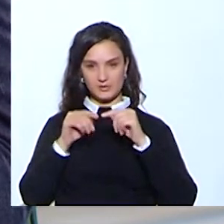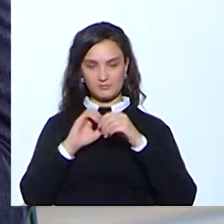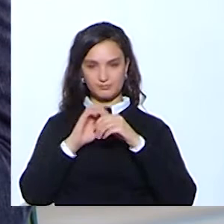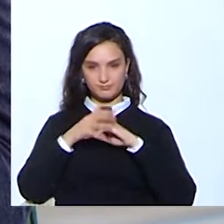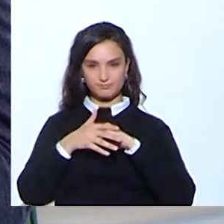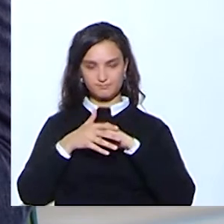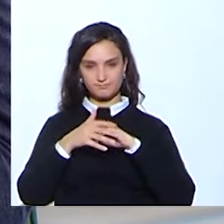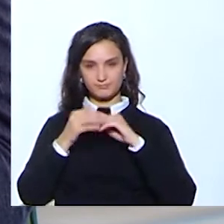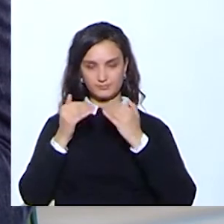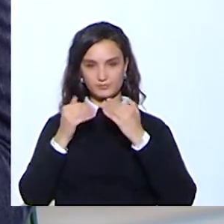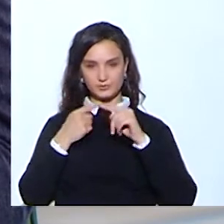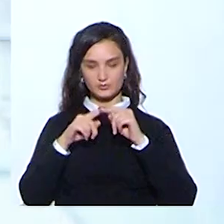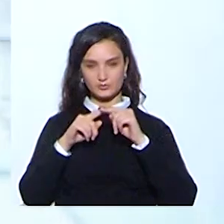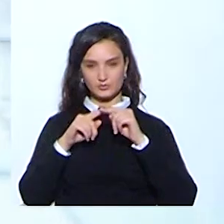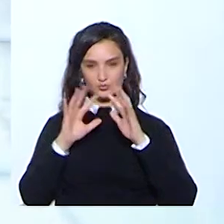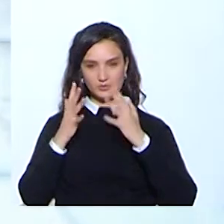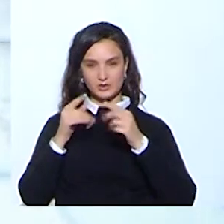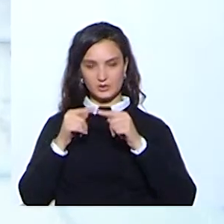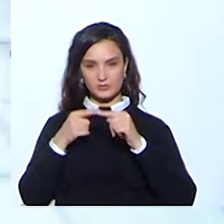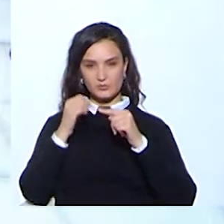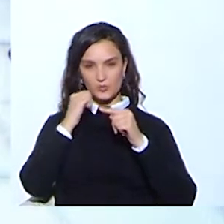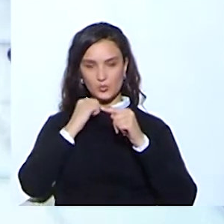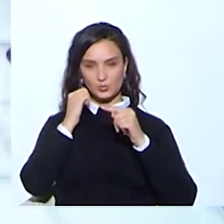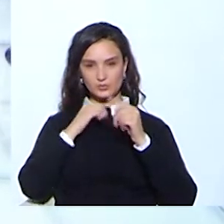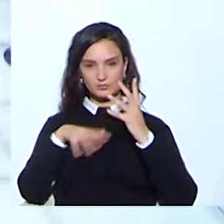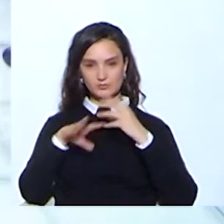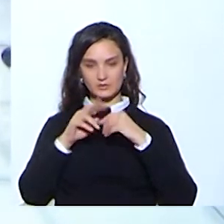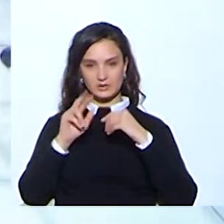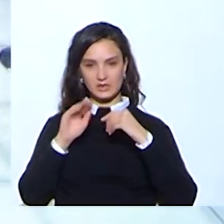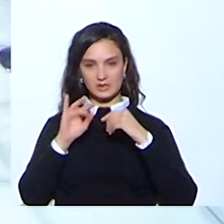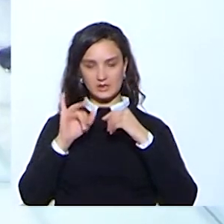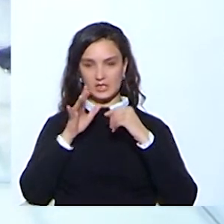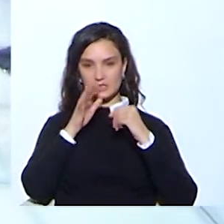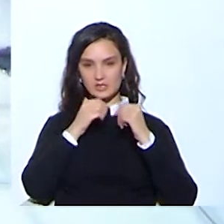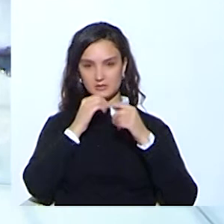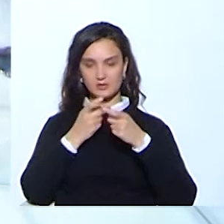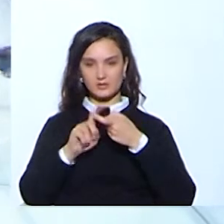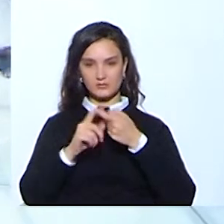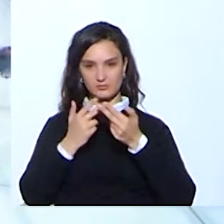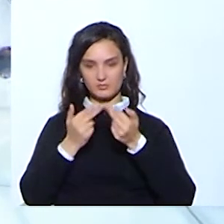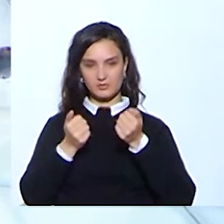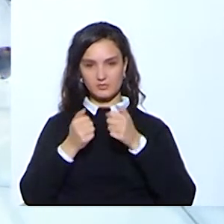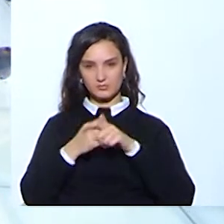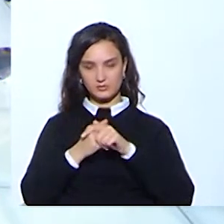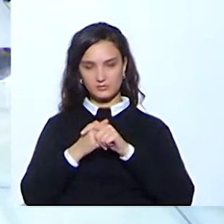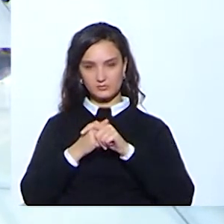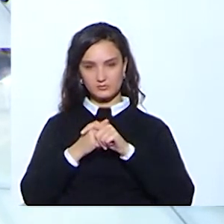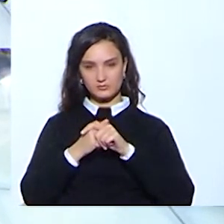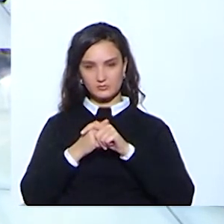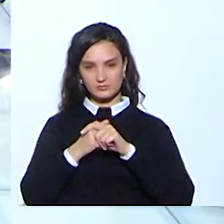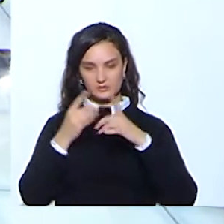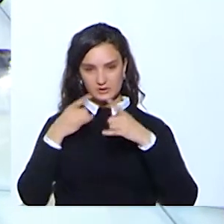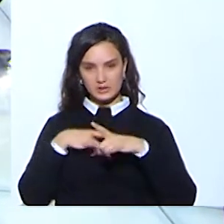შემღრევები. ეტიოლოგიის მიხედვით ეს უმეტეს შემთხვევაში არის მოხუცებულობითი კატარახტა. ანუ ასაკთან არის ეს დაკავშირება. რა თქმა უნდა.